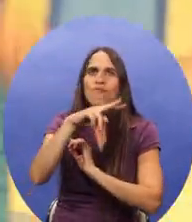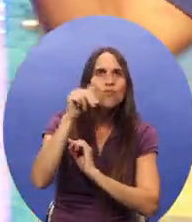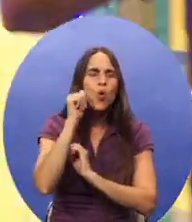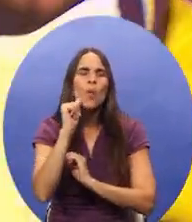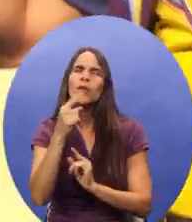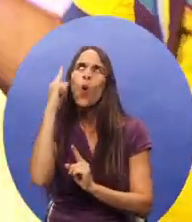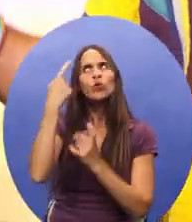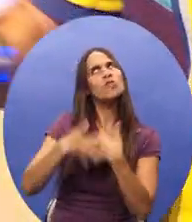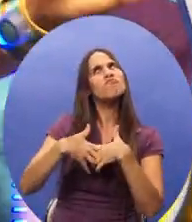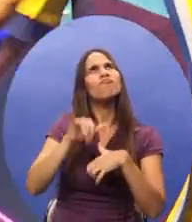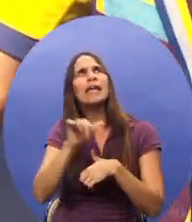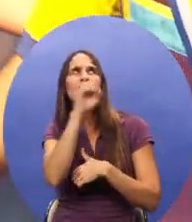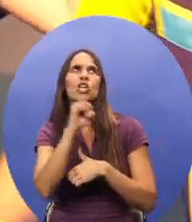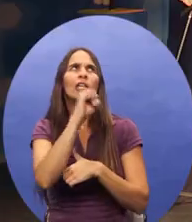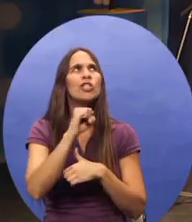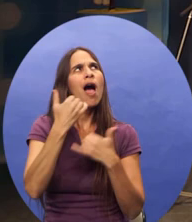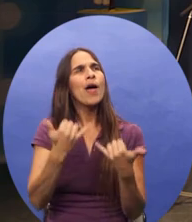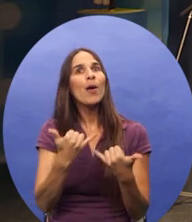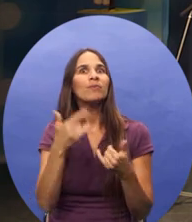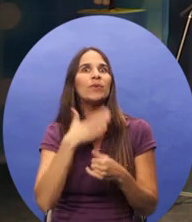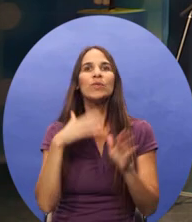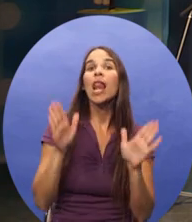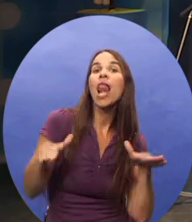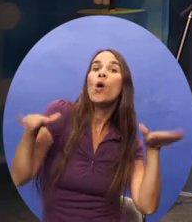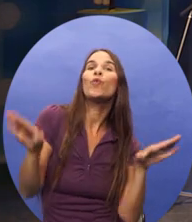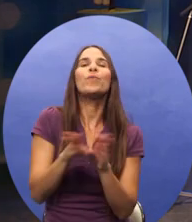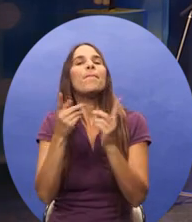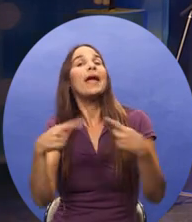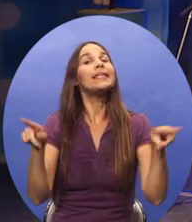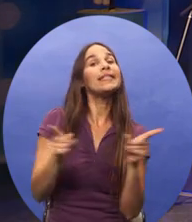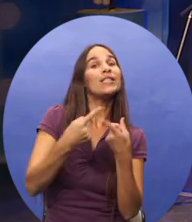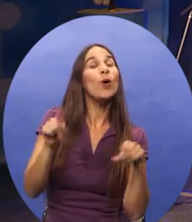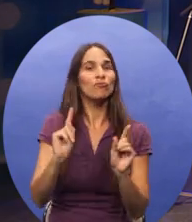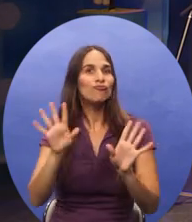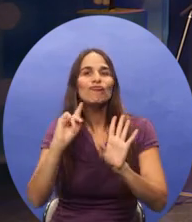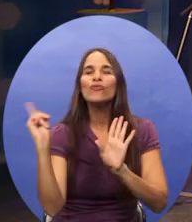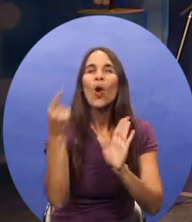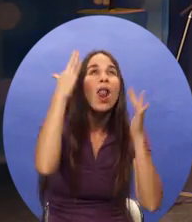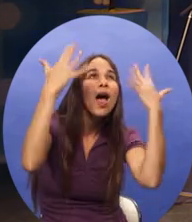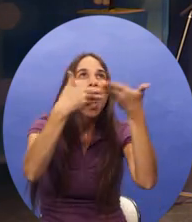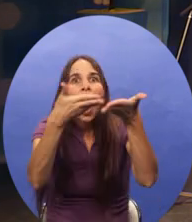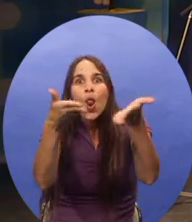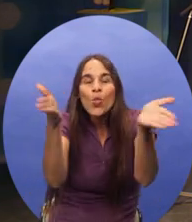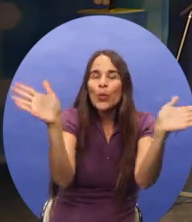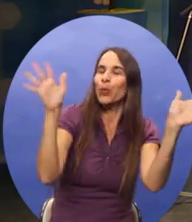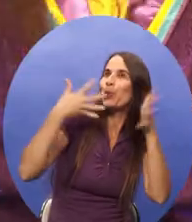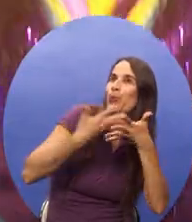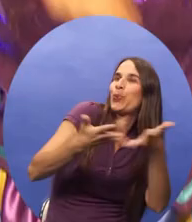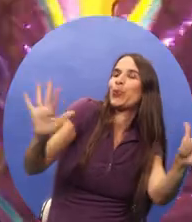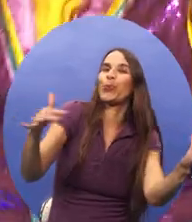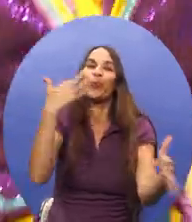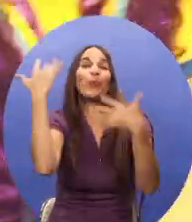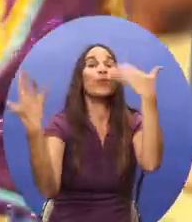בכל יום, שואל איזה שיר השיר היום. רוצה לעוף עם המנגינות, פיתחו את כל החלונות.